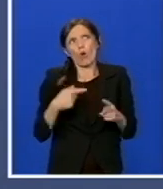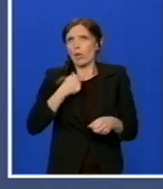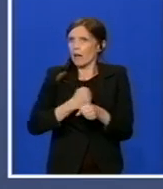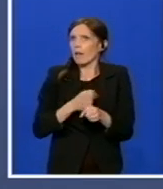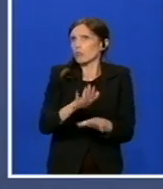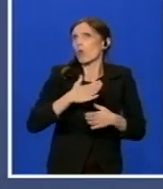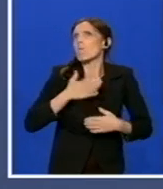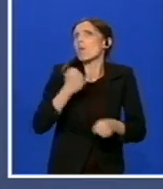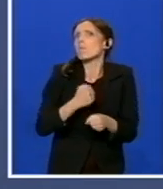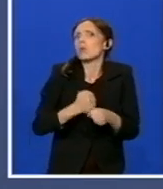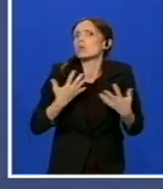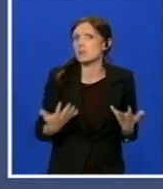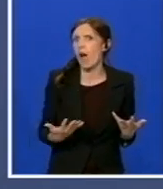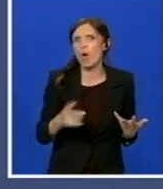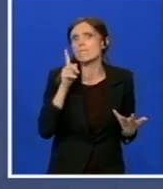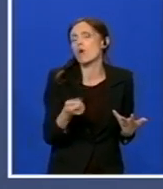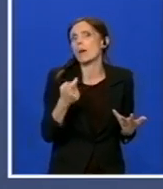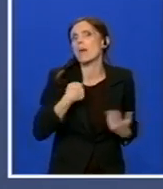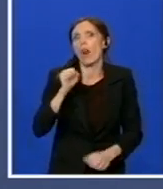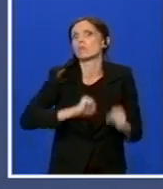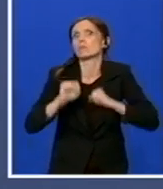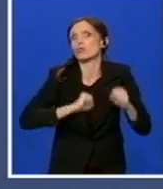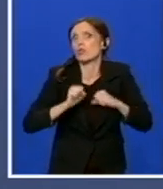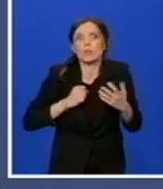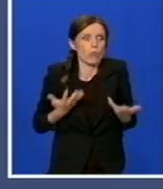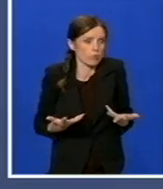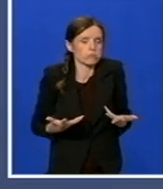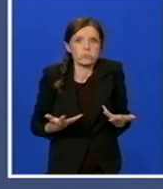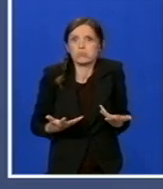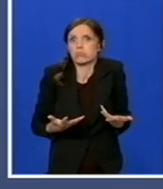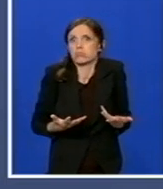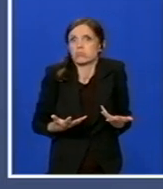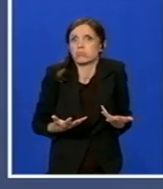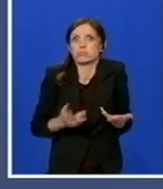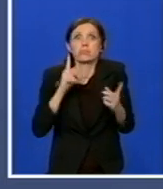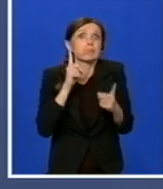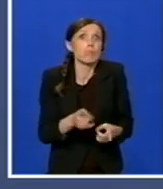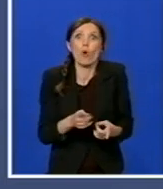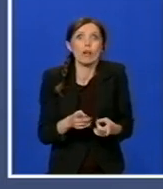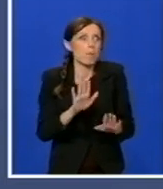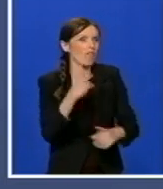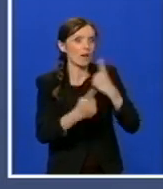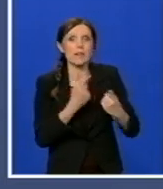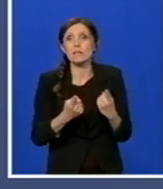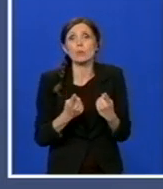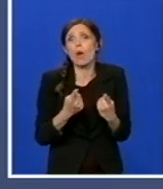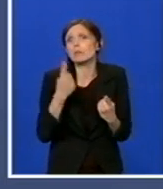neki način podneti i žrtvu. Moramo jednostavno biti umorni, moramo